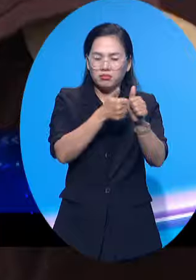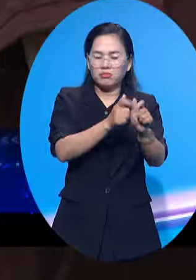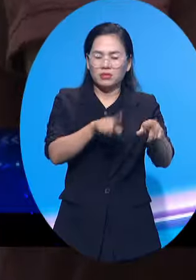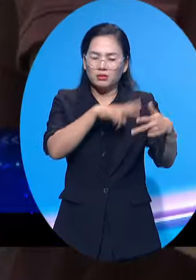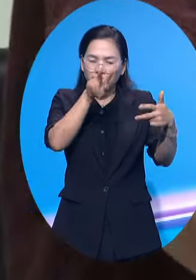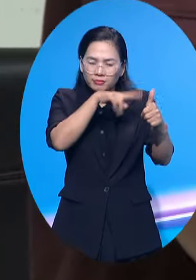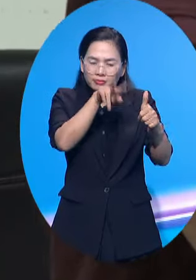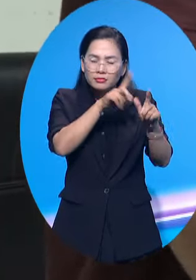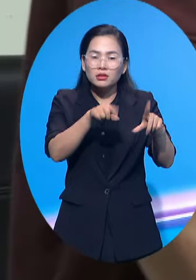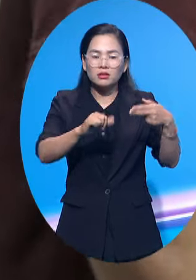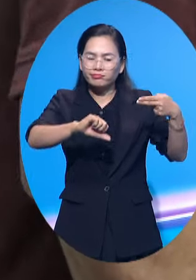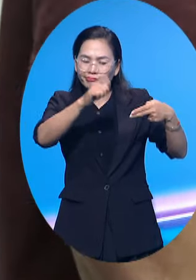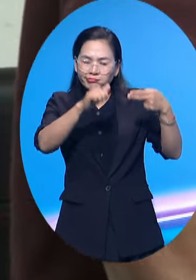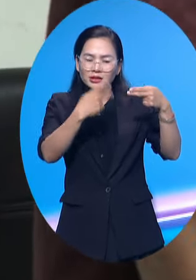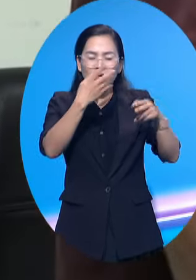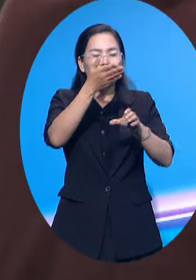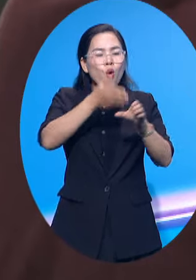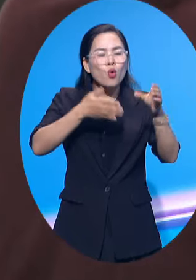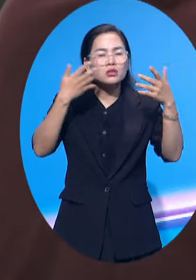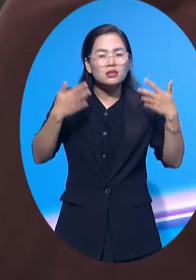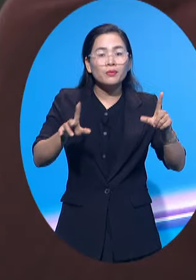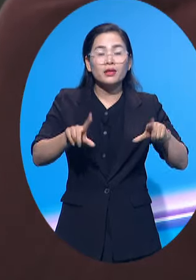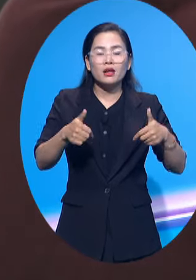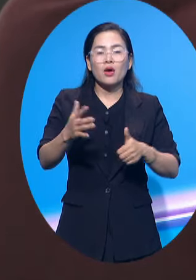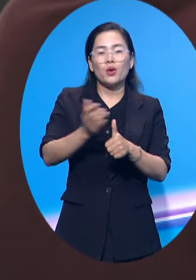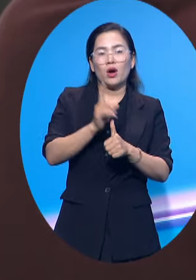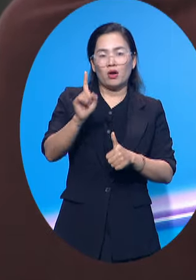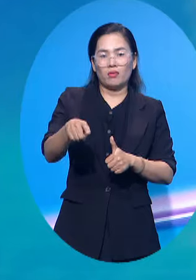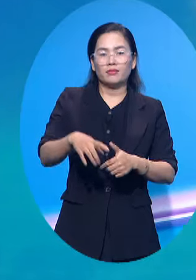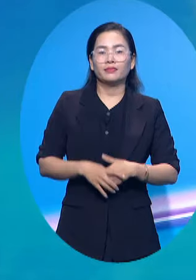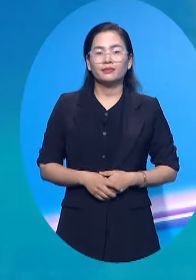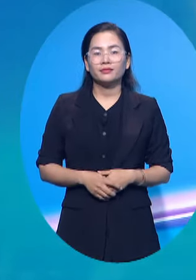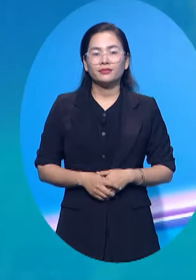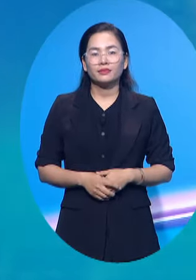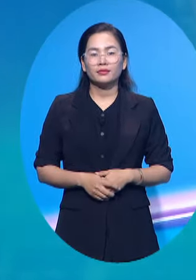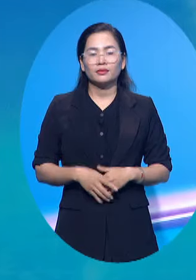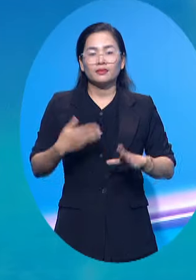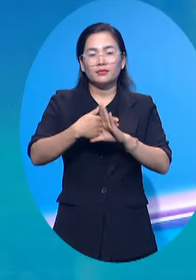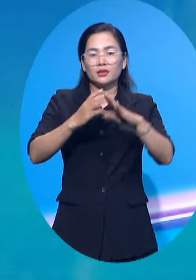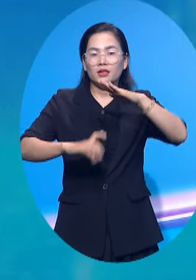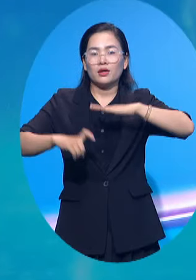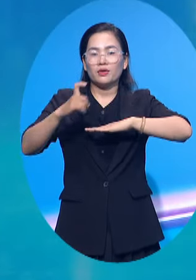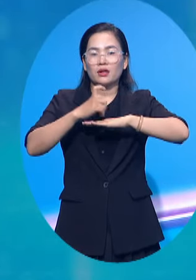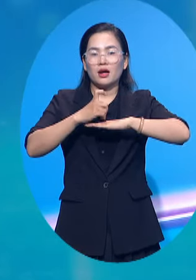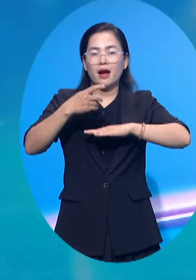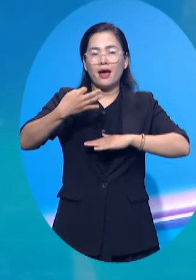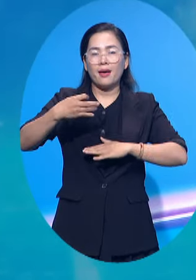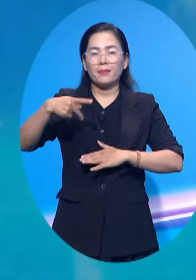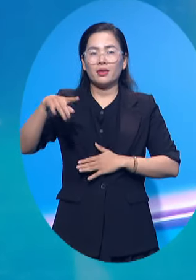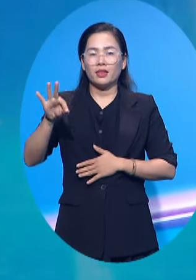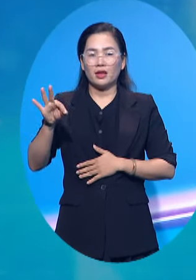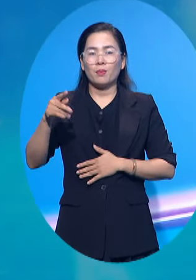theo dõi và đánh giá tình trạng sau phẫu thuật nhằm đảm bảo hiệu quả tối ưu. Trường Cao đẳng FPT